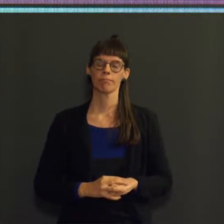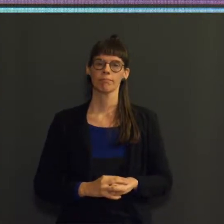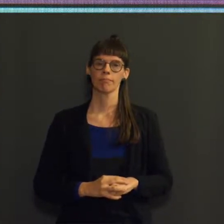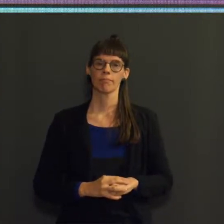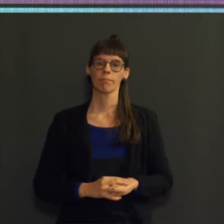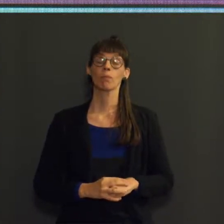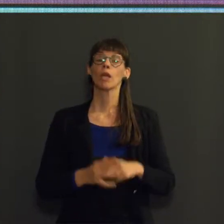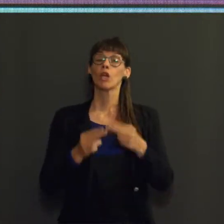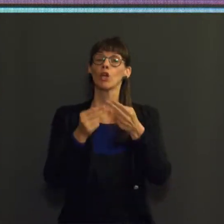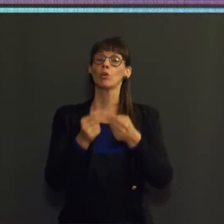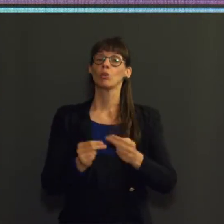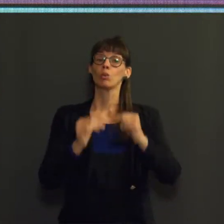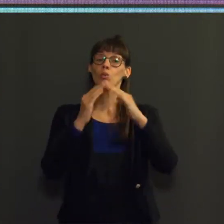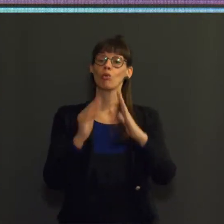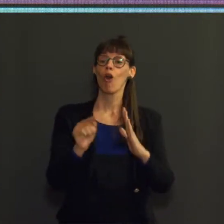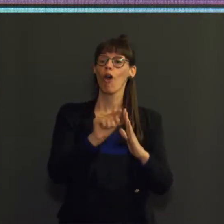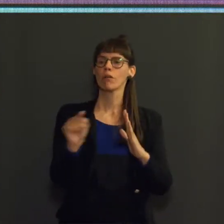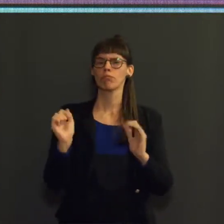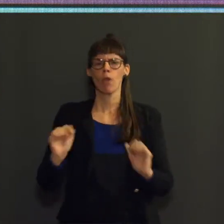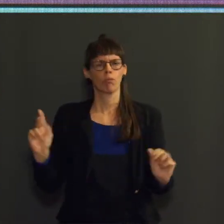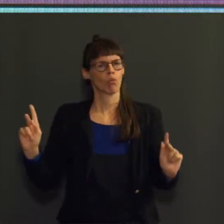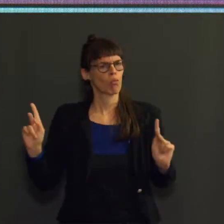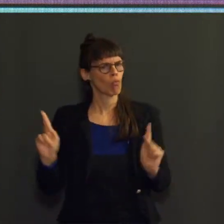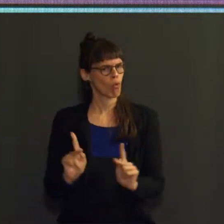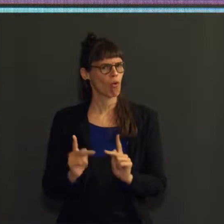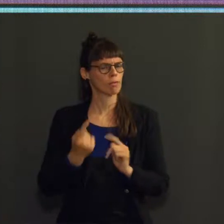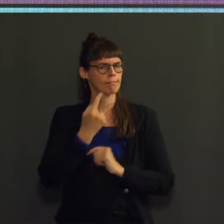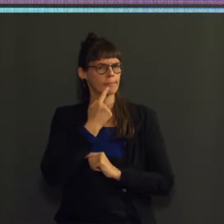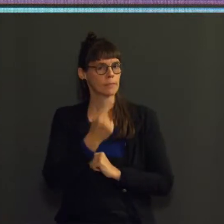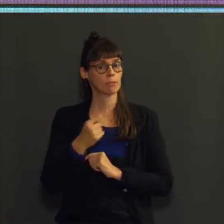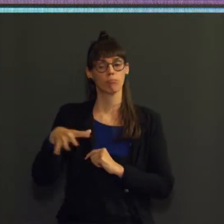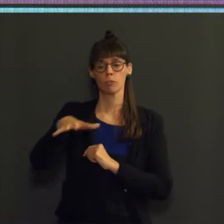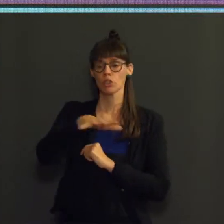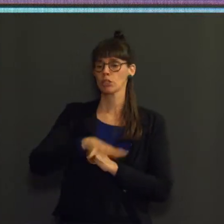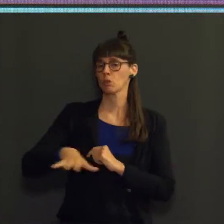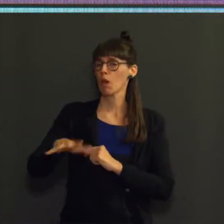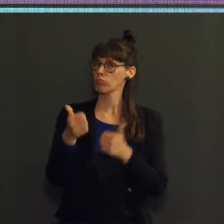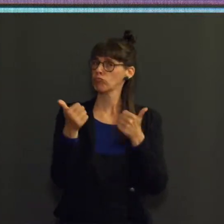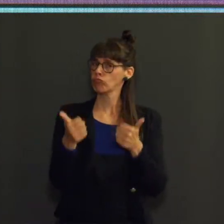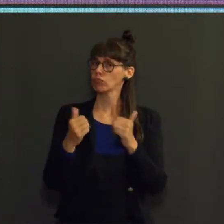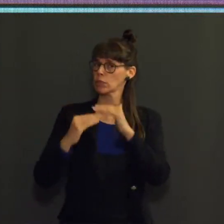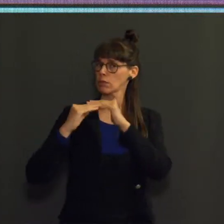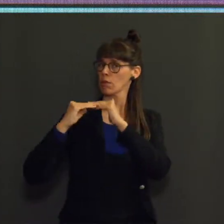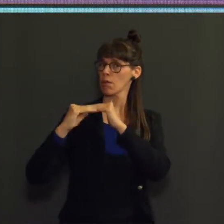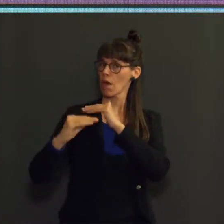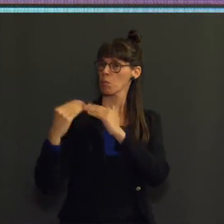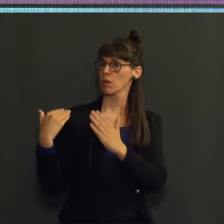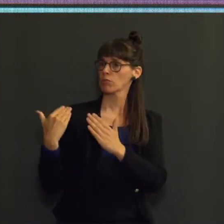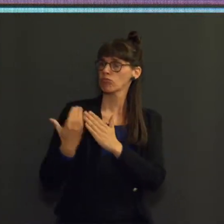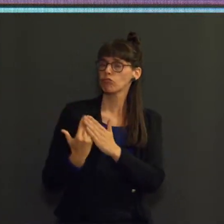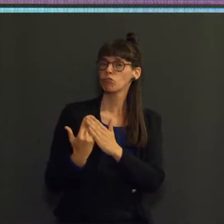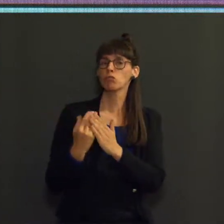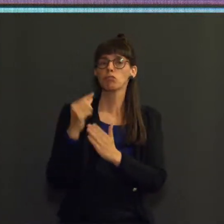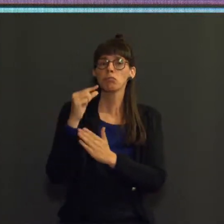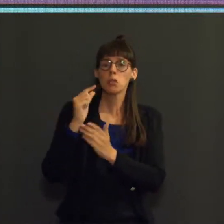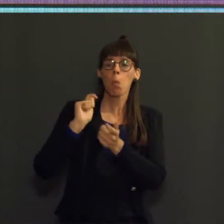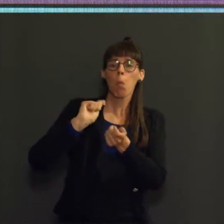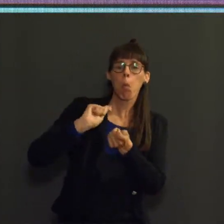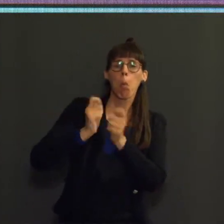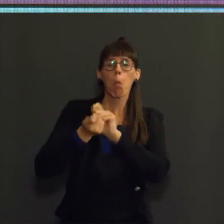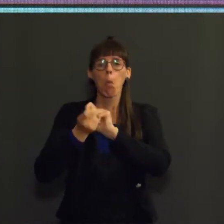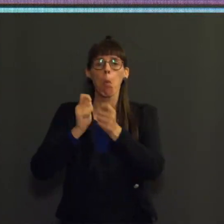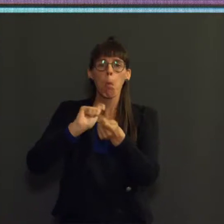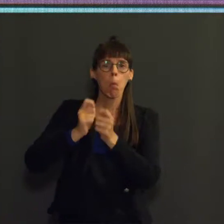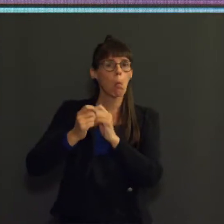In de woonzorgcentra, daar kunnen we kort over zijn. De situatie blijft daar gunstig en stabiel, met slechts kleine